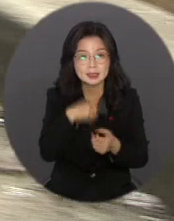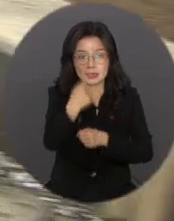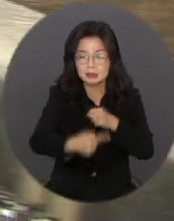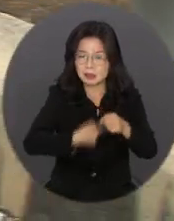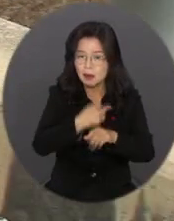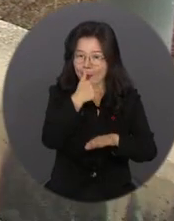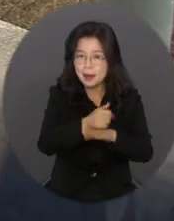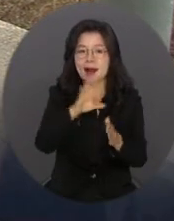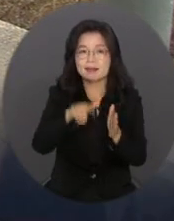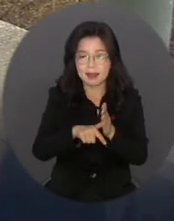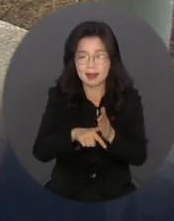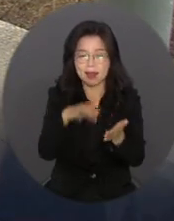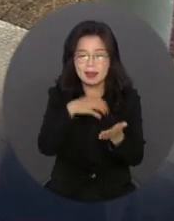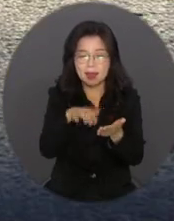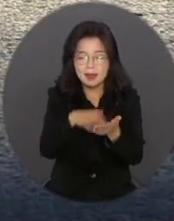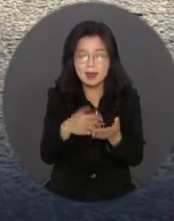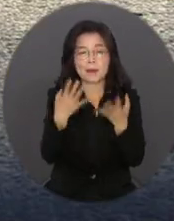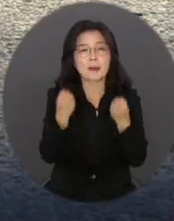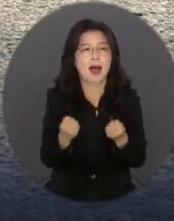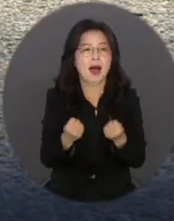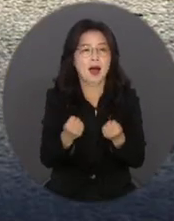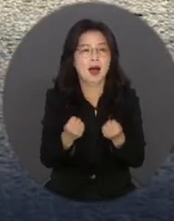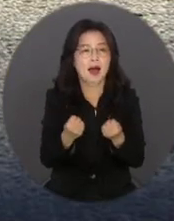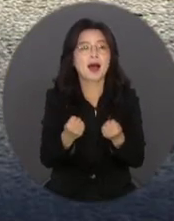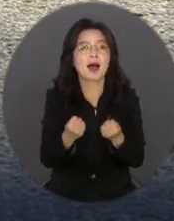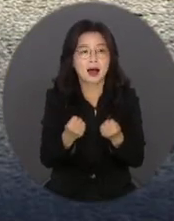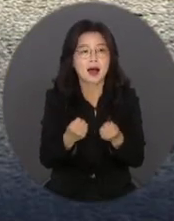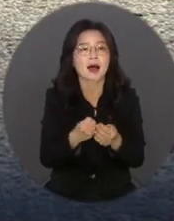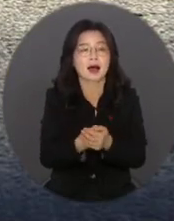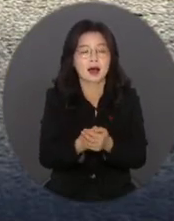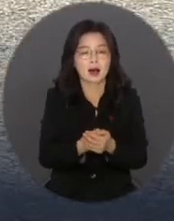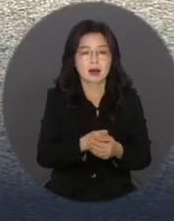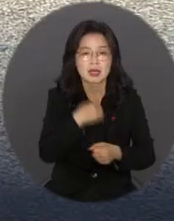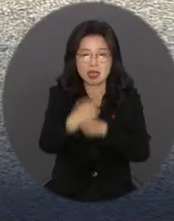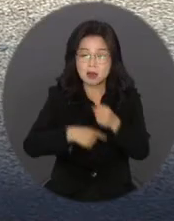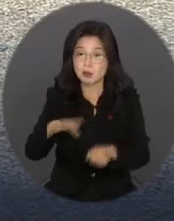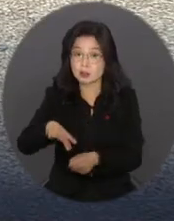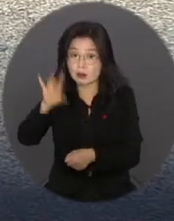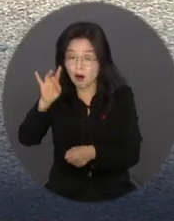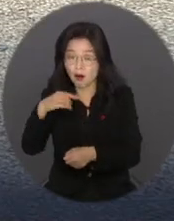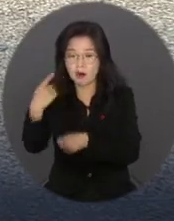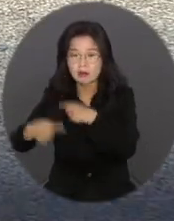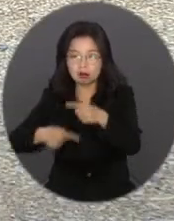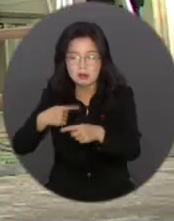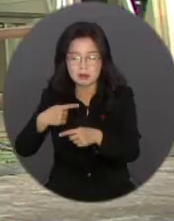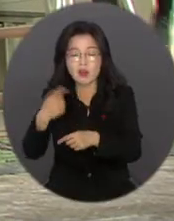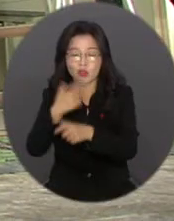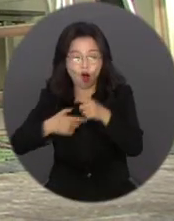늘었습니다 연중 매일 쥐약을 심야식한테 단속을 하고 있는데 연초에는 단속을 더욱 강화해 나갈